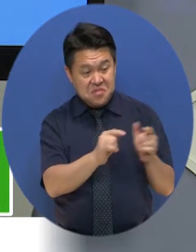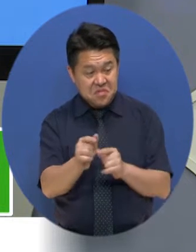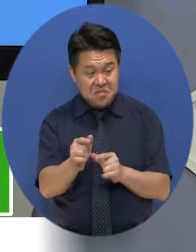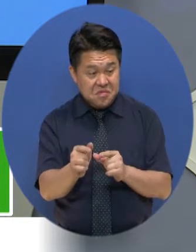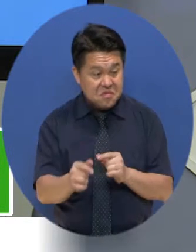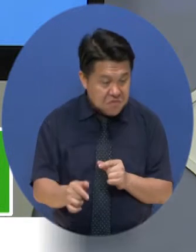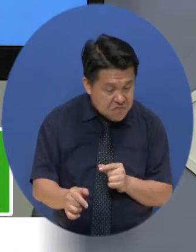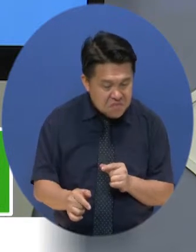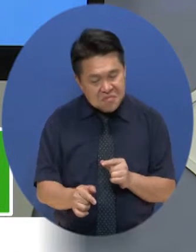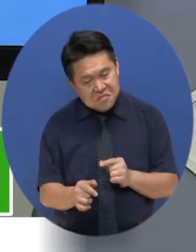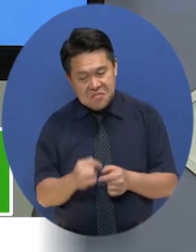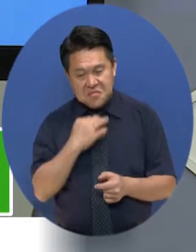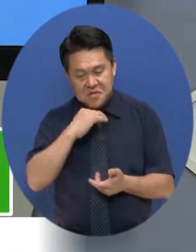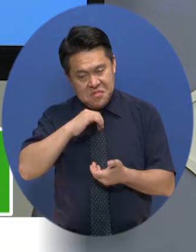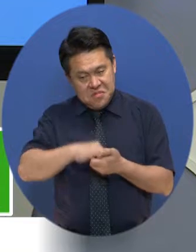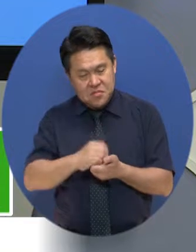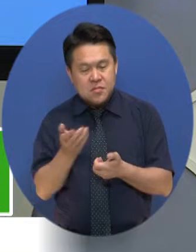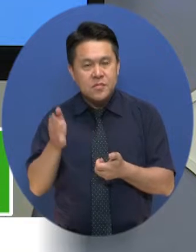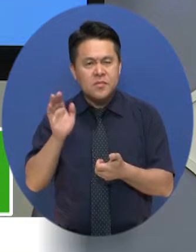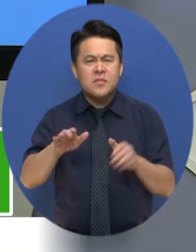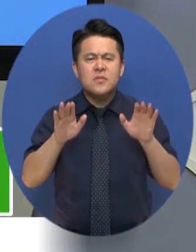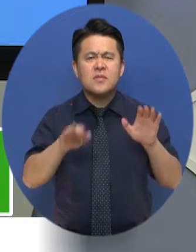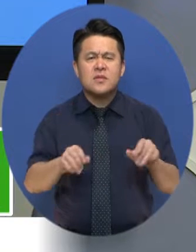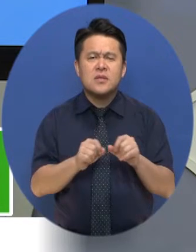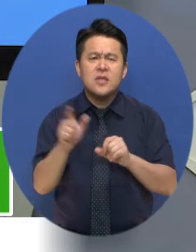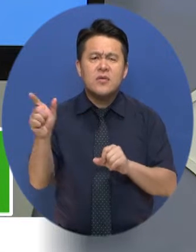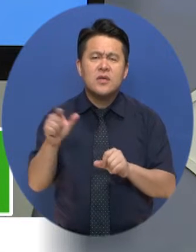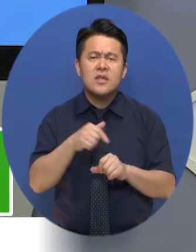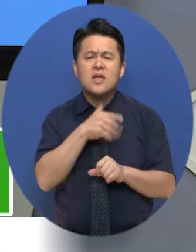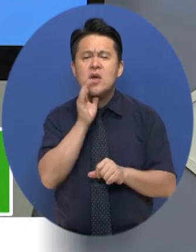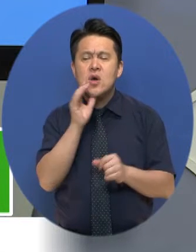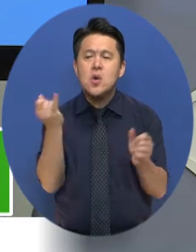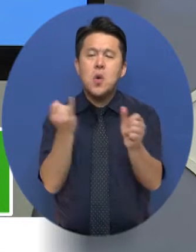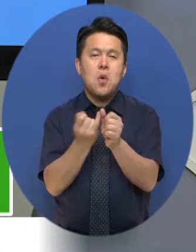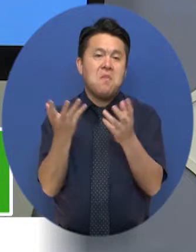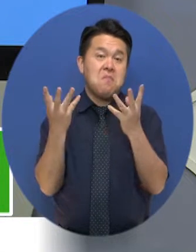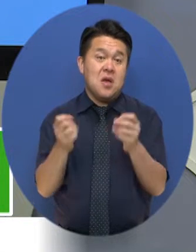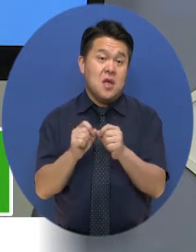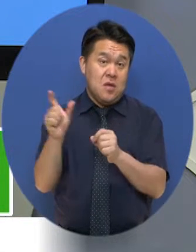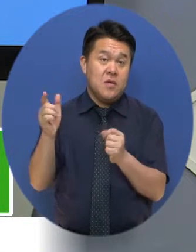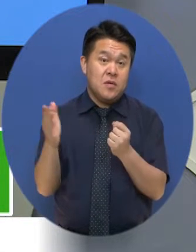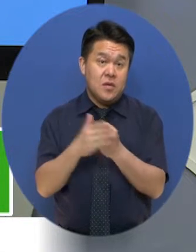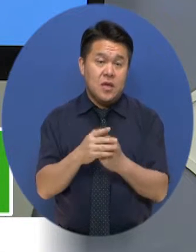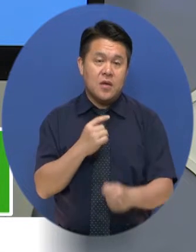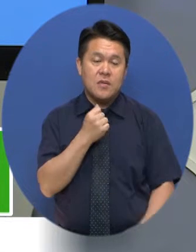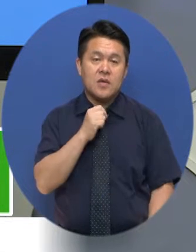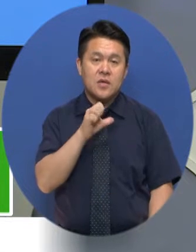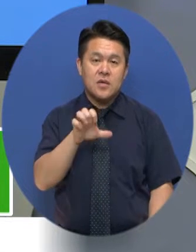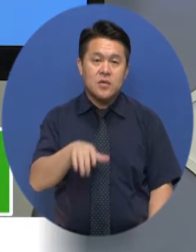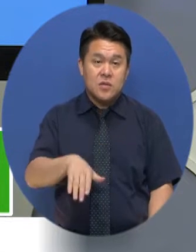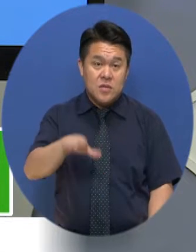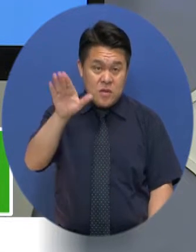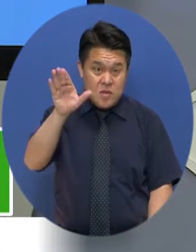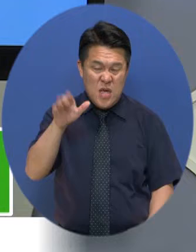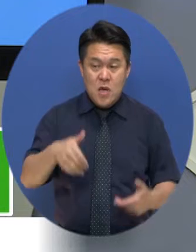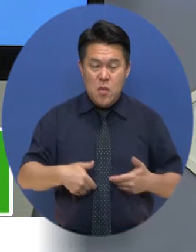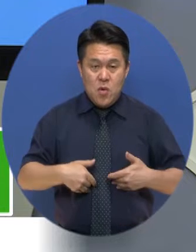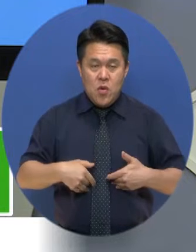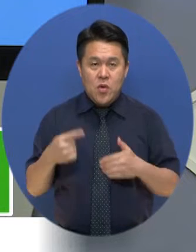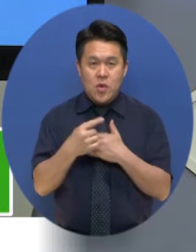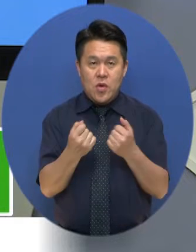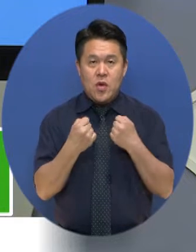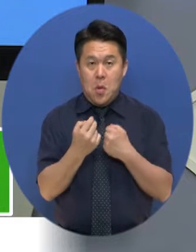연령 제한 을 뒀지만 만원 추세를 고려해 만 45세 이상인 여성도 필요하면 건강보험 지원을 받도록